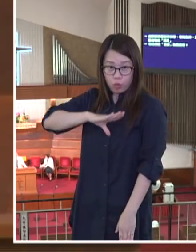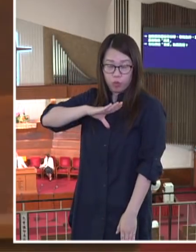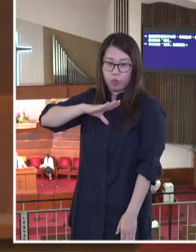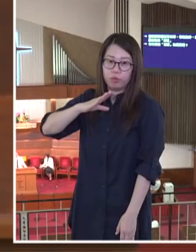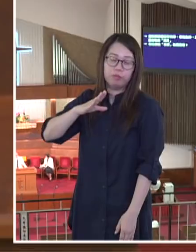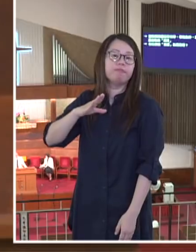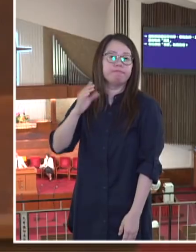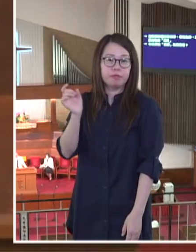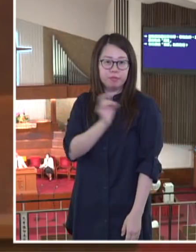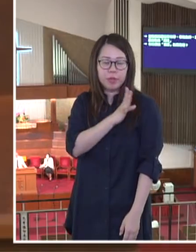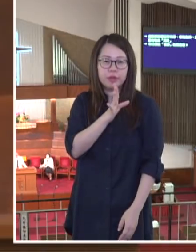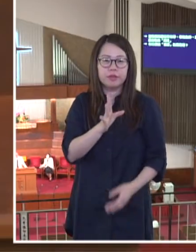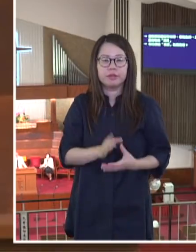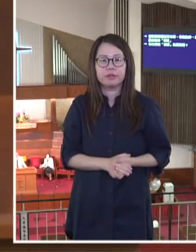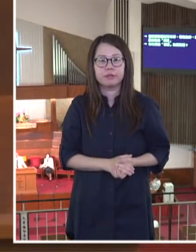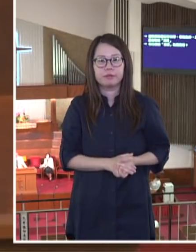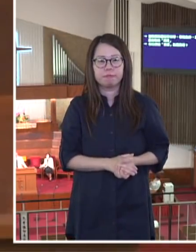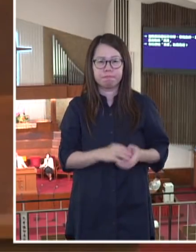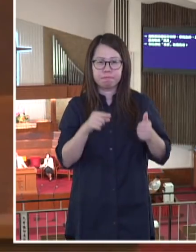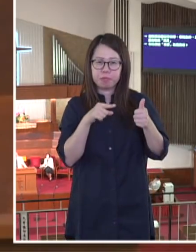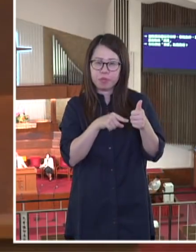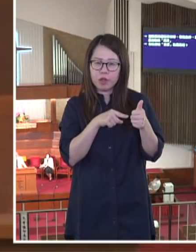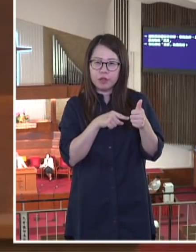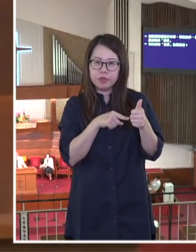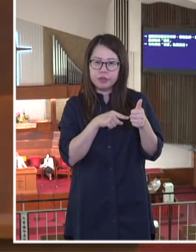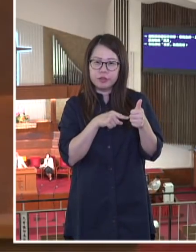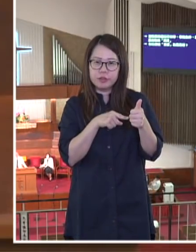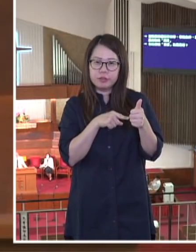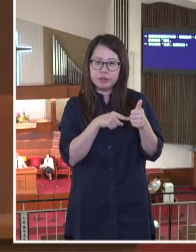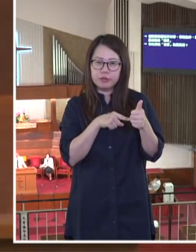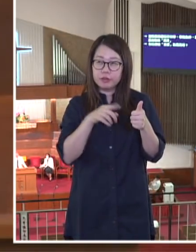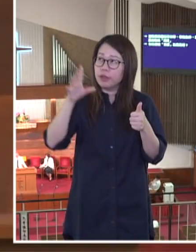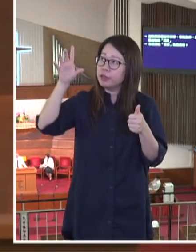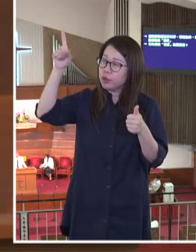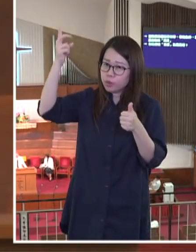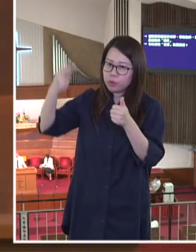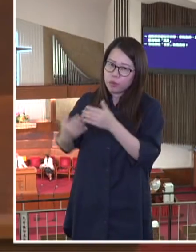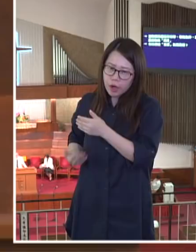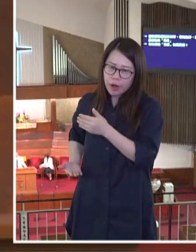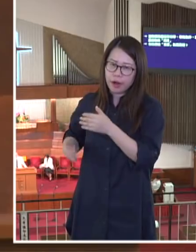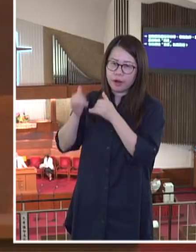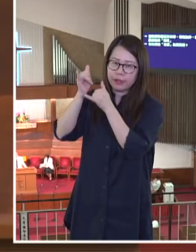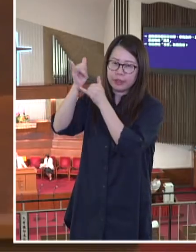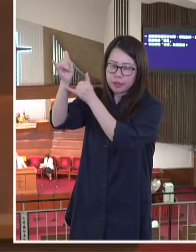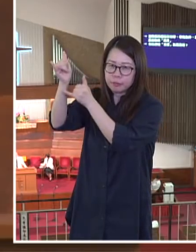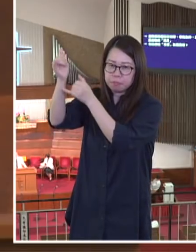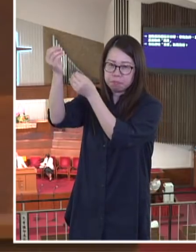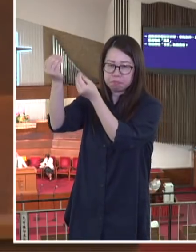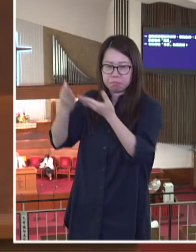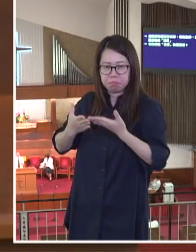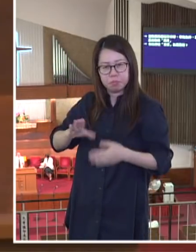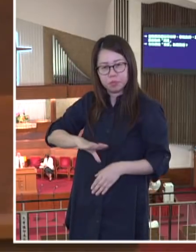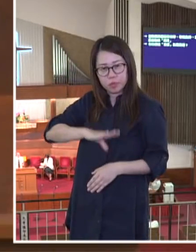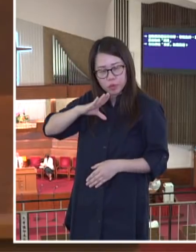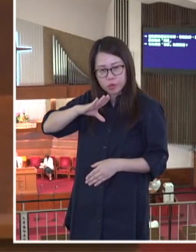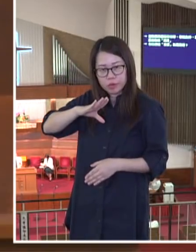我不知道加勒去很认定他自己跟从耶和华得到那份满。我不知道